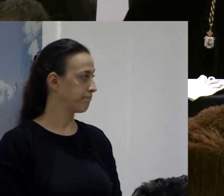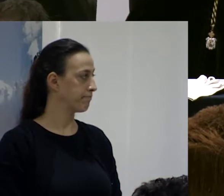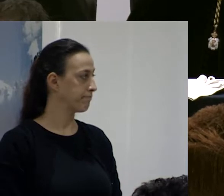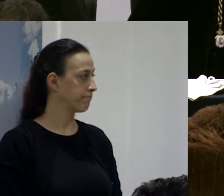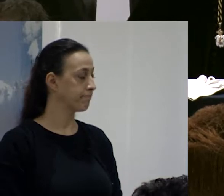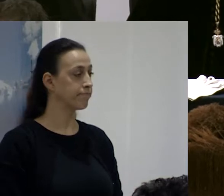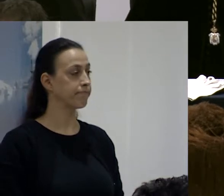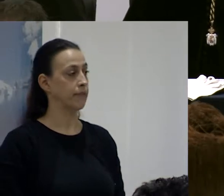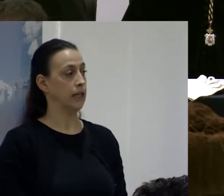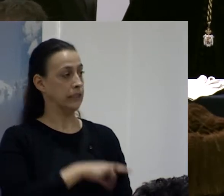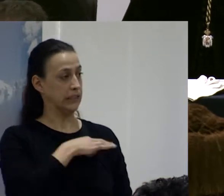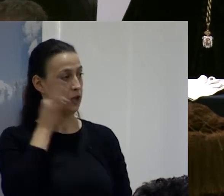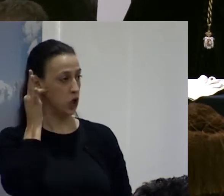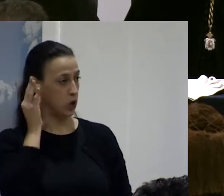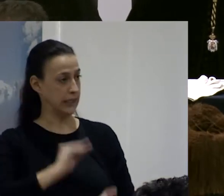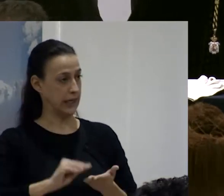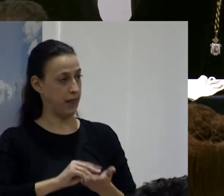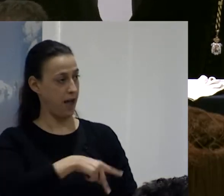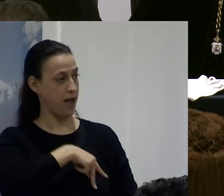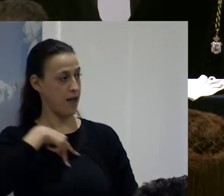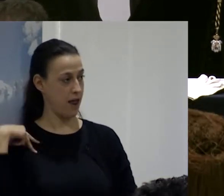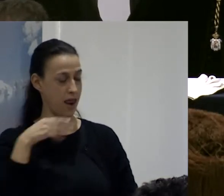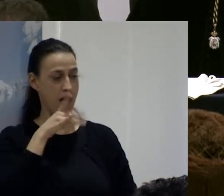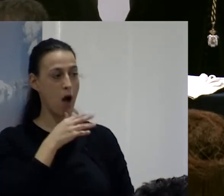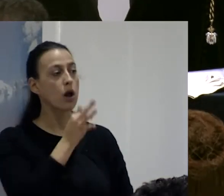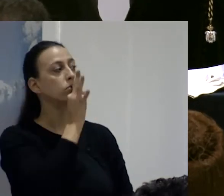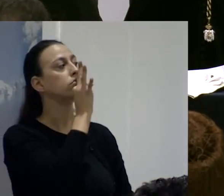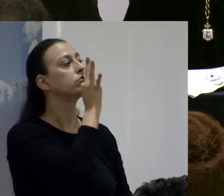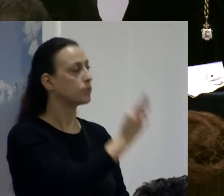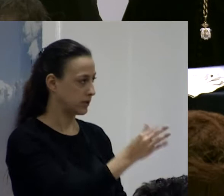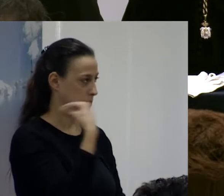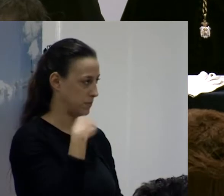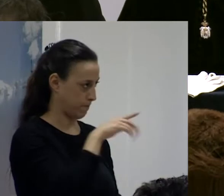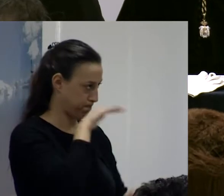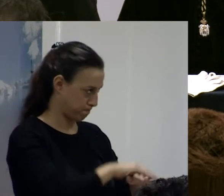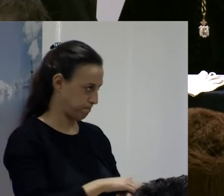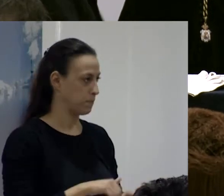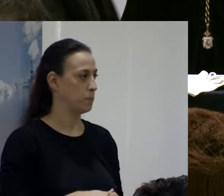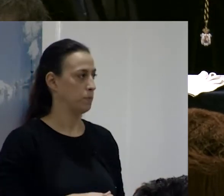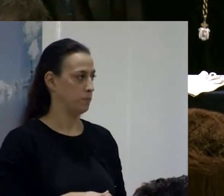La senyora secretària general prendrà promesa de la fidelitat al nou doctor.